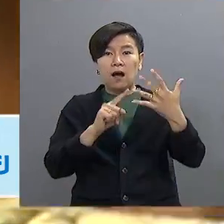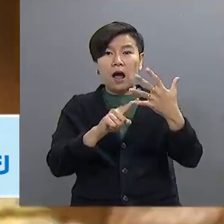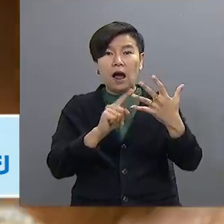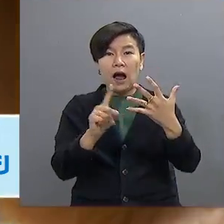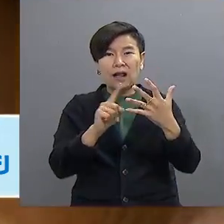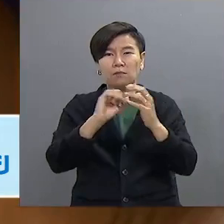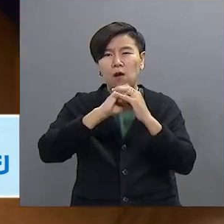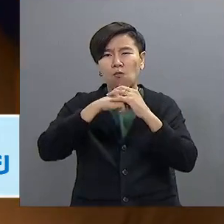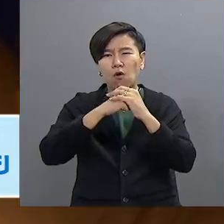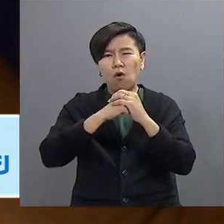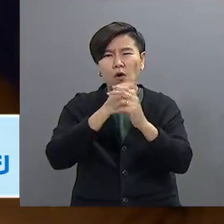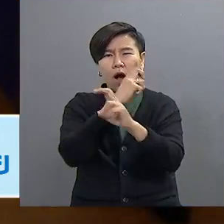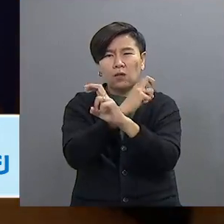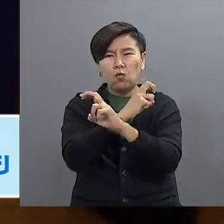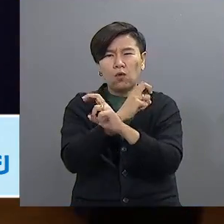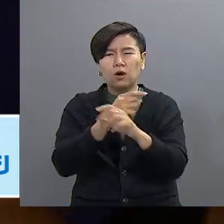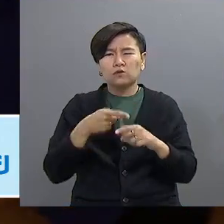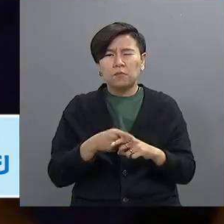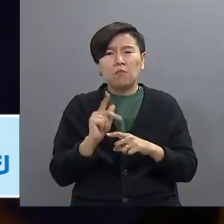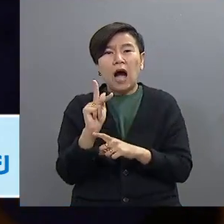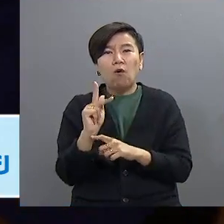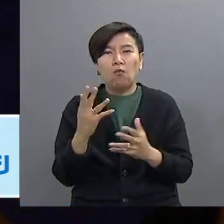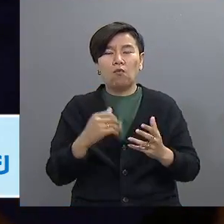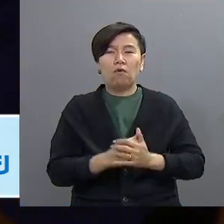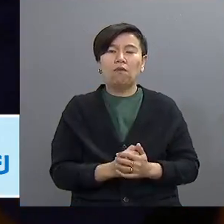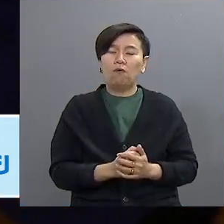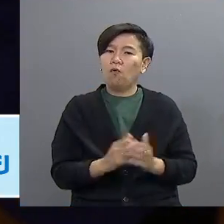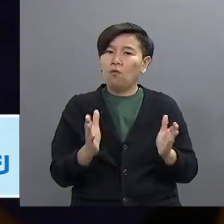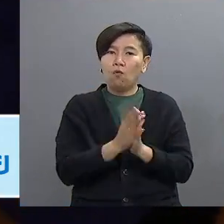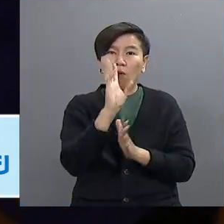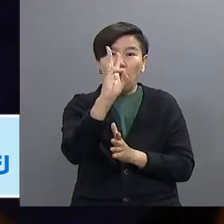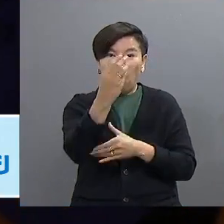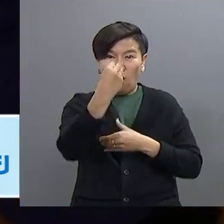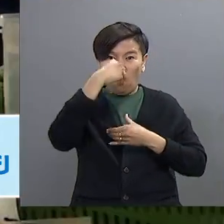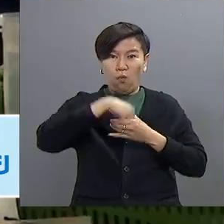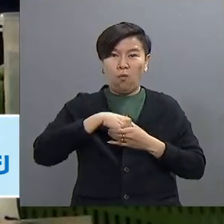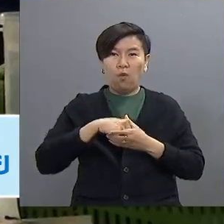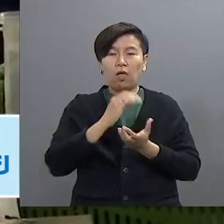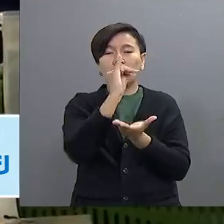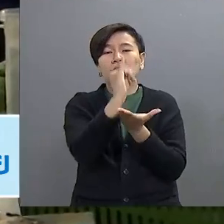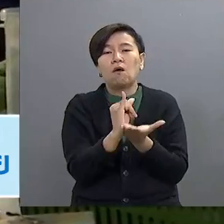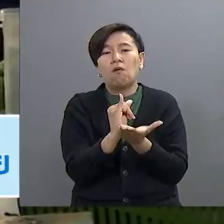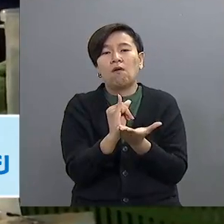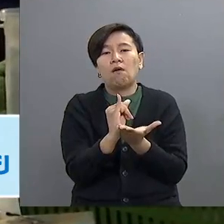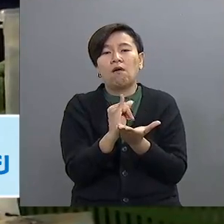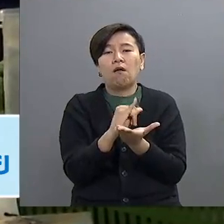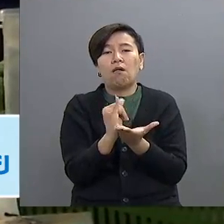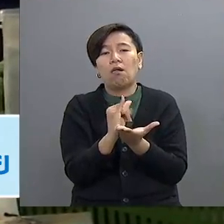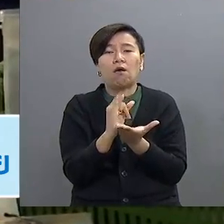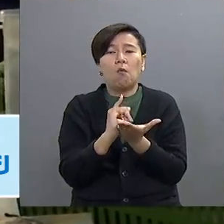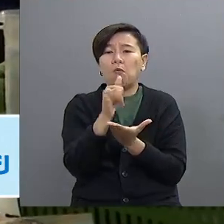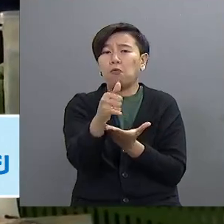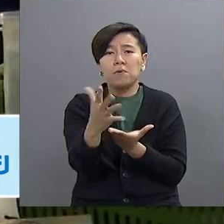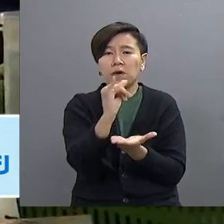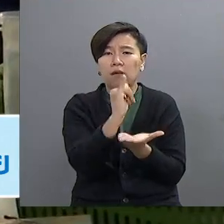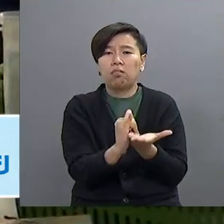คอะแล้วก็นอนติดเตียงอยู่ในห้องเล็กๆออกไปไหนไม่ได้ตาศรีเล่าว่าหลังจากที่ล้มป่วยเนี่ยนะคะเทศบาลก็ส่งทีมแ